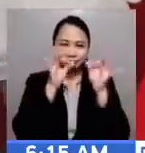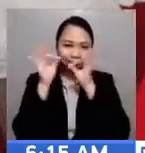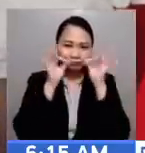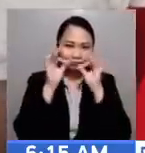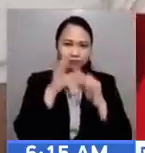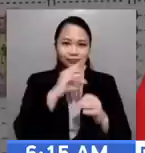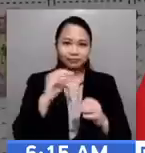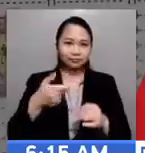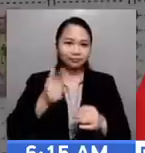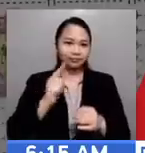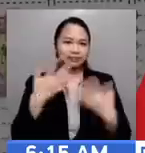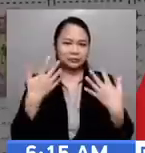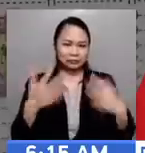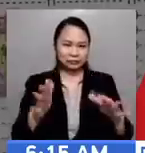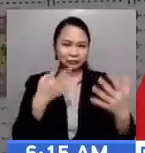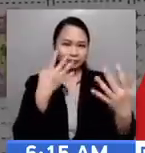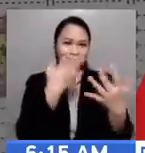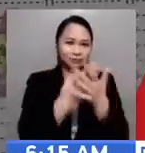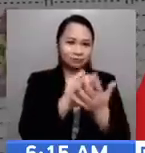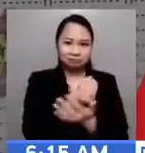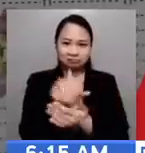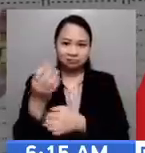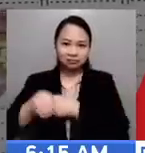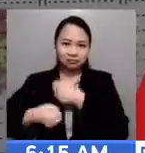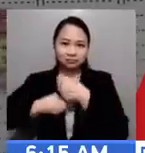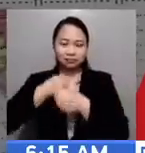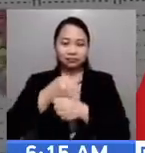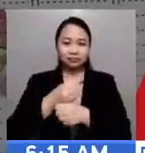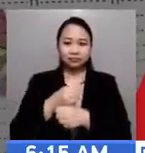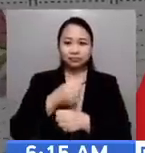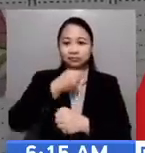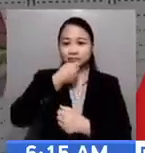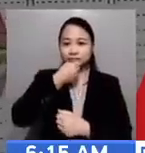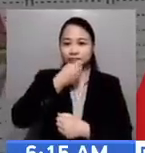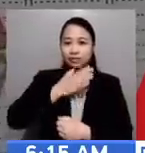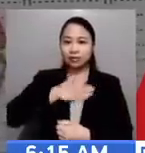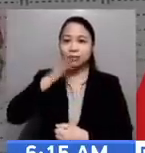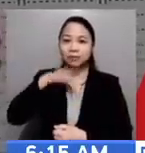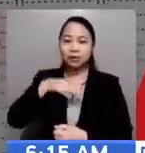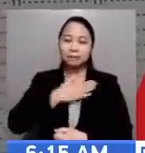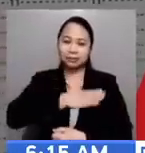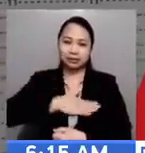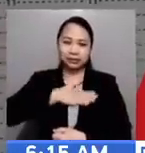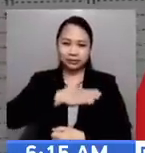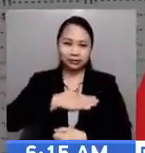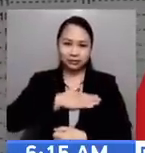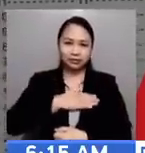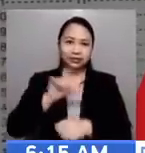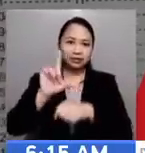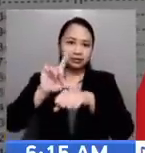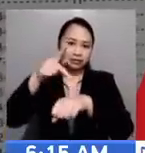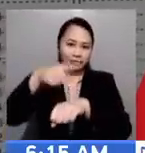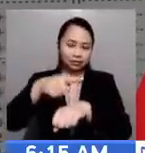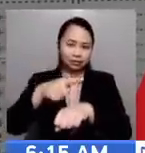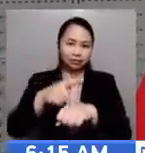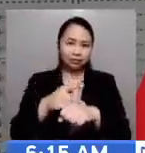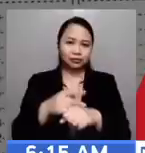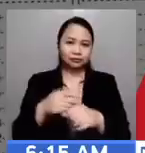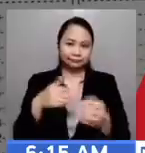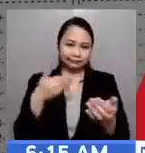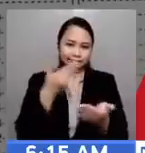ng ilang taon. Kung nasaan ka naman, sana magpakita ka na rito sa Las Piñas para maliwanagan